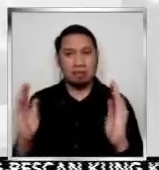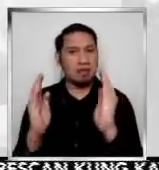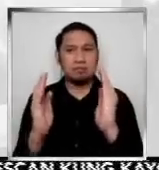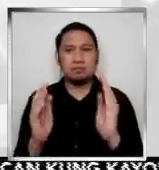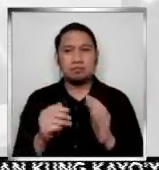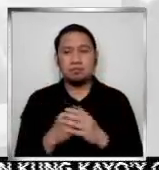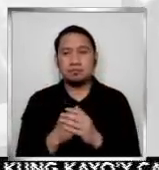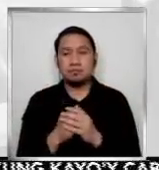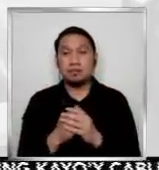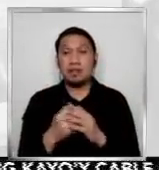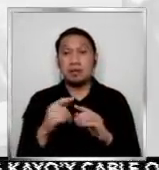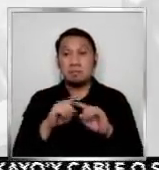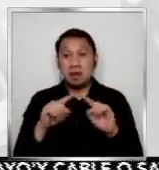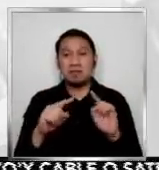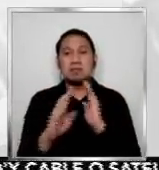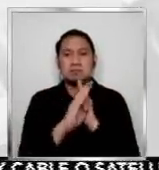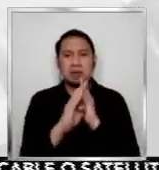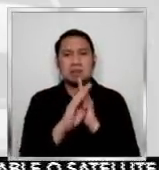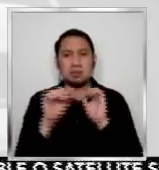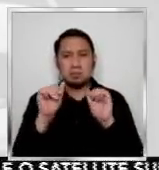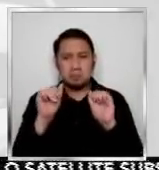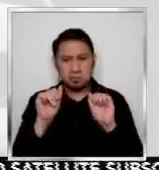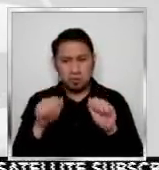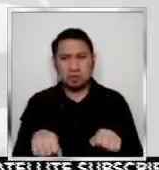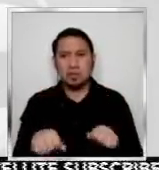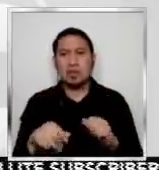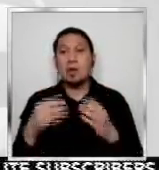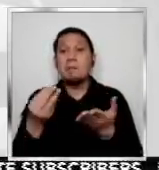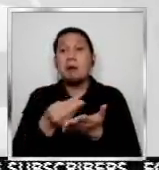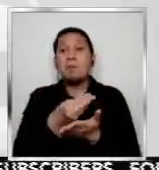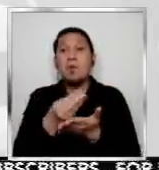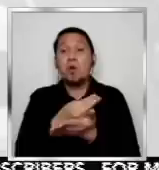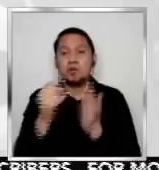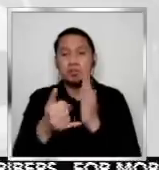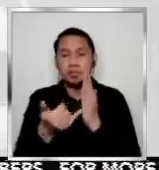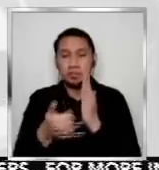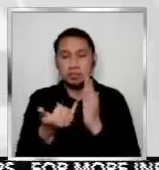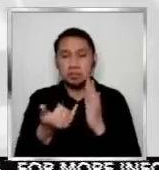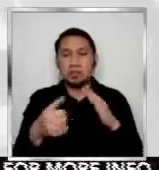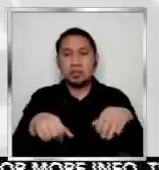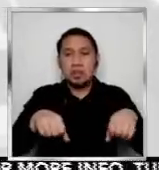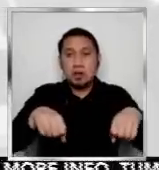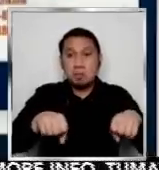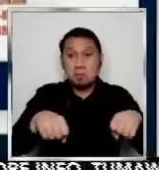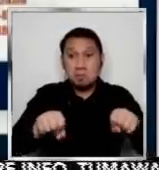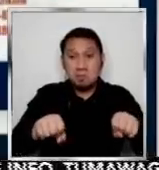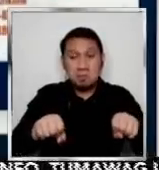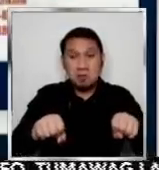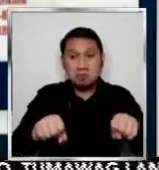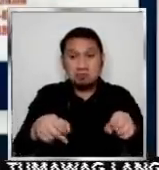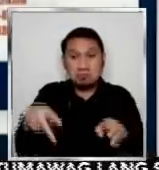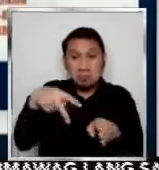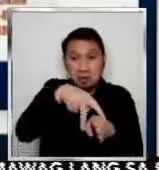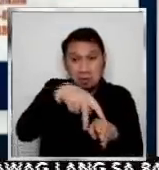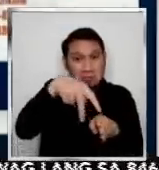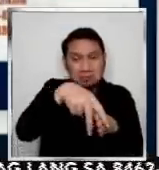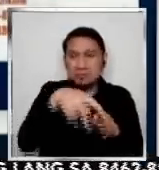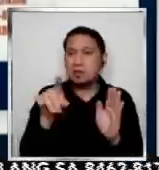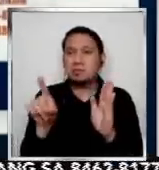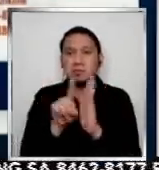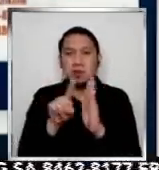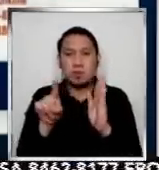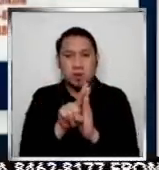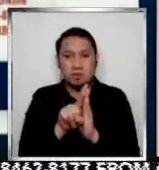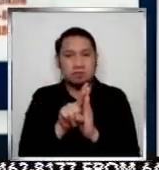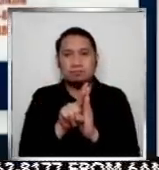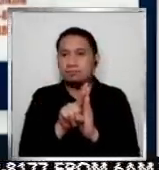mga bus, modern jeeps at UV Express. Ang angkas sa motor, kahit mag-asawa, bawal. Sa ngayon po ay hindi pa. So,